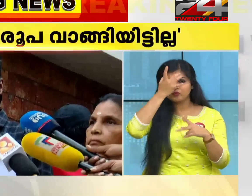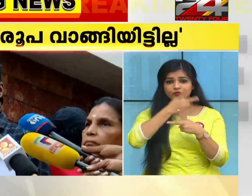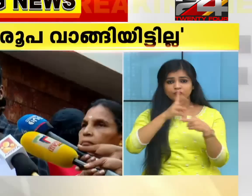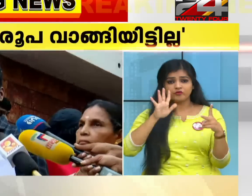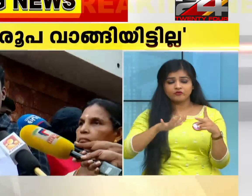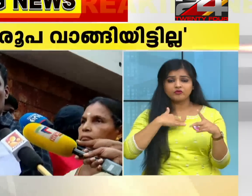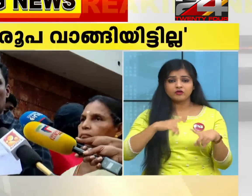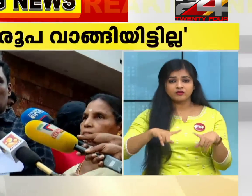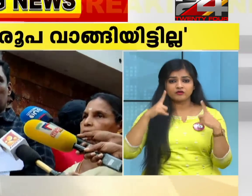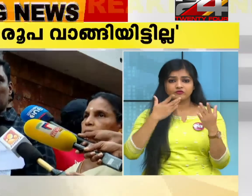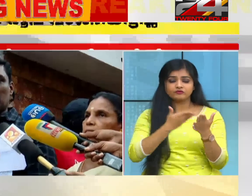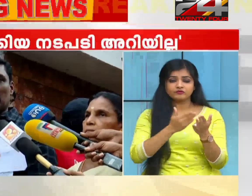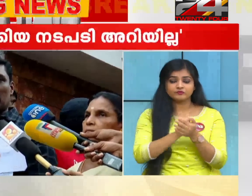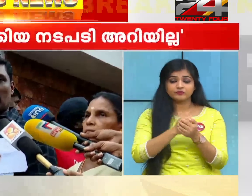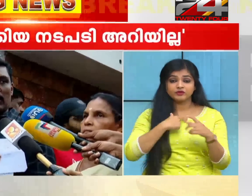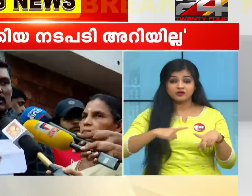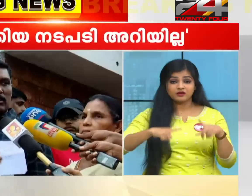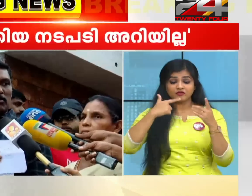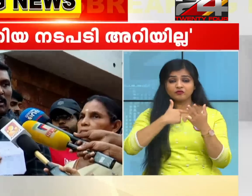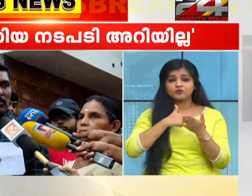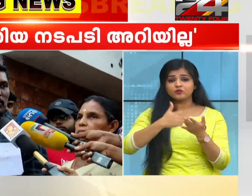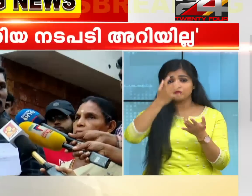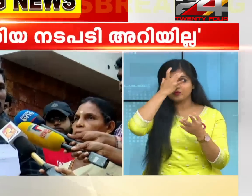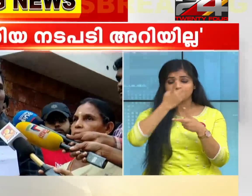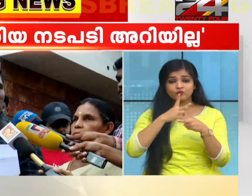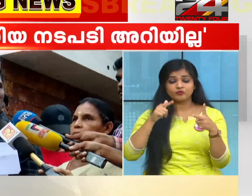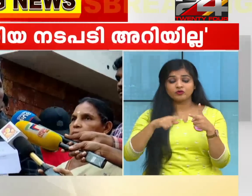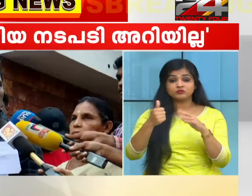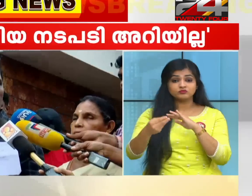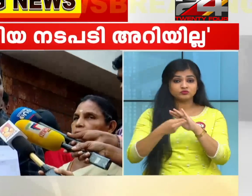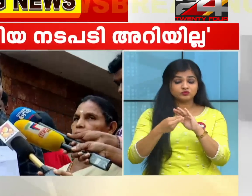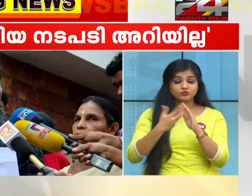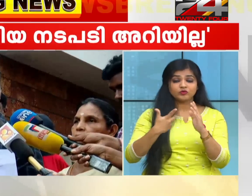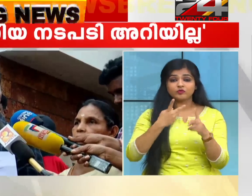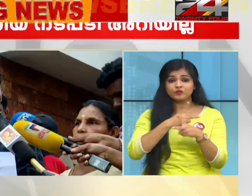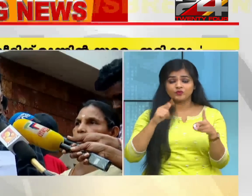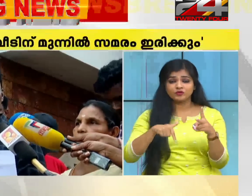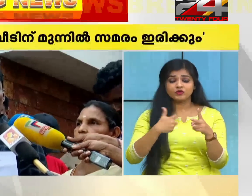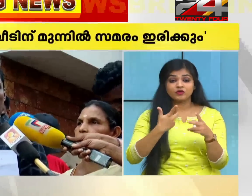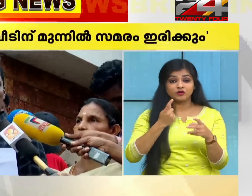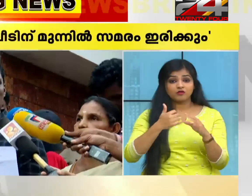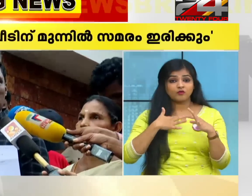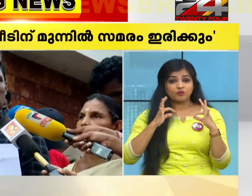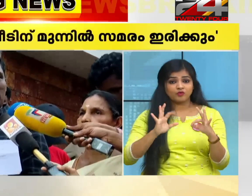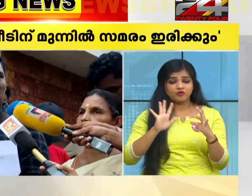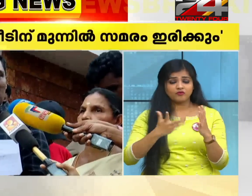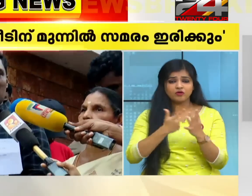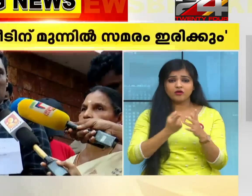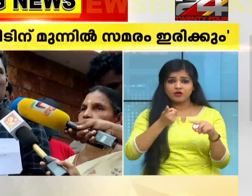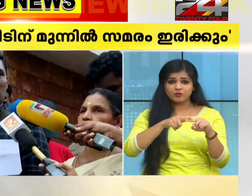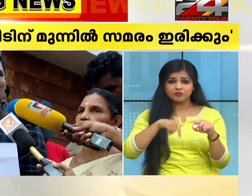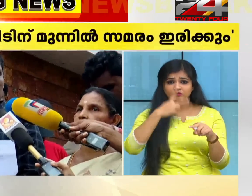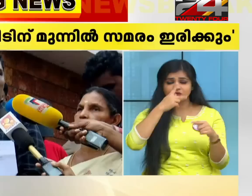ആ ജീവിതത്തിനകത്ത് ഇത്രയും പ്രതിസന്ധികളുള്ള ഒരാൾ ഇങ്ങനെ ഒരു മാഫിയോ അല്ലെങ്കിൽ ഇങ്ങനെ ഒരു കോഴ ആരോപണമോ ഈ പറഞ്ഞ കാര്യത്തിനകത്ത് ഉണ്ടാവണ്ടേ?